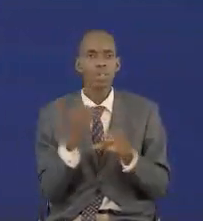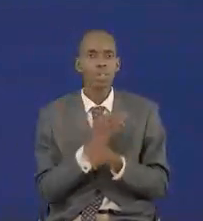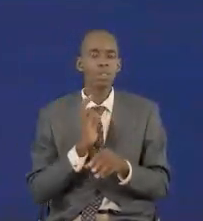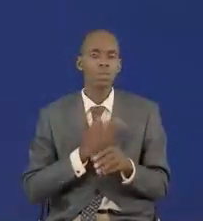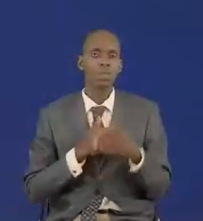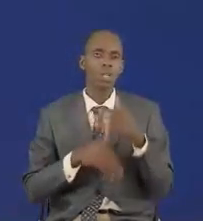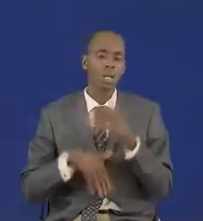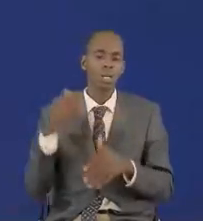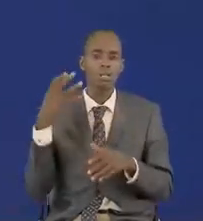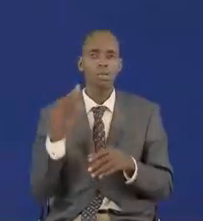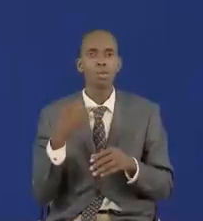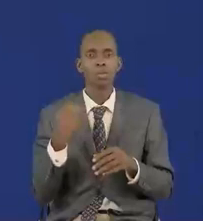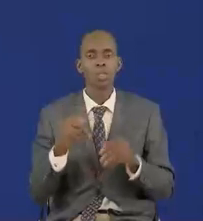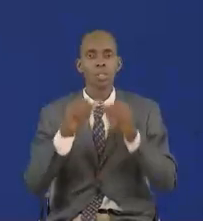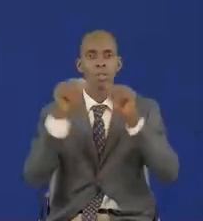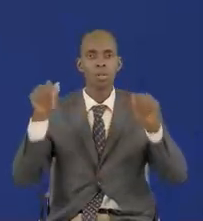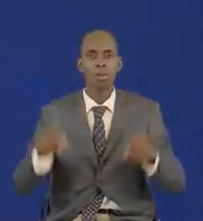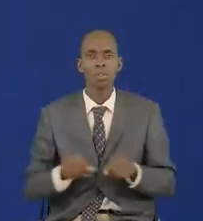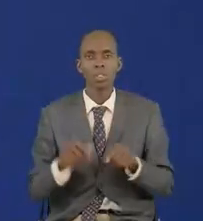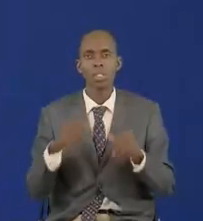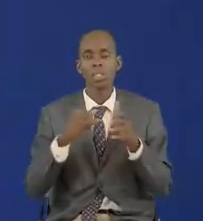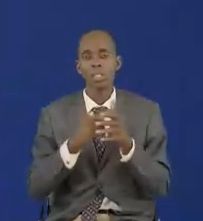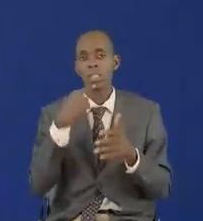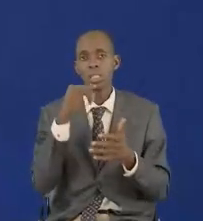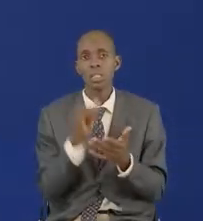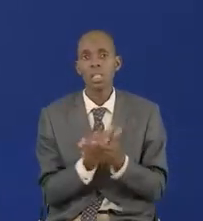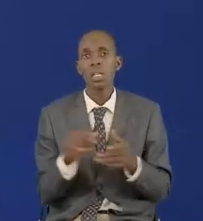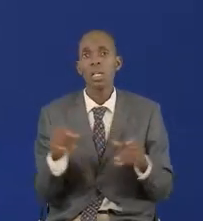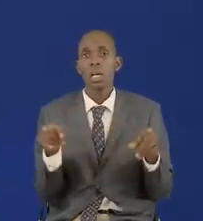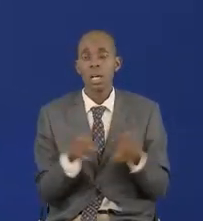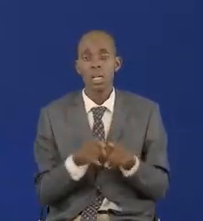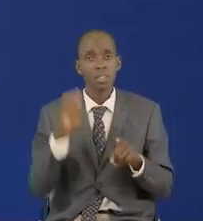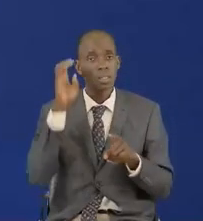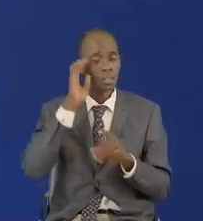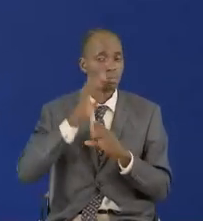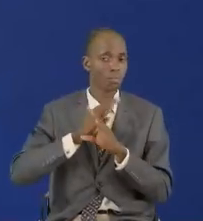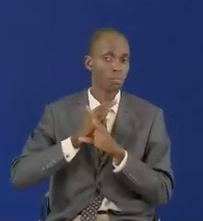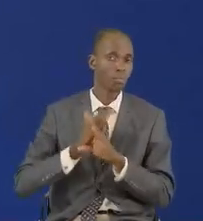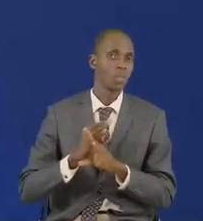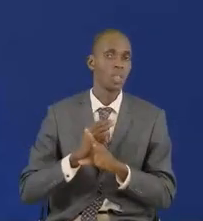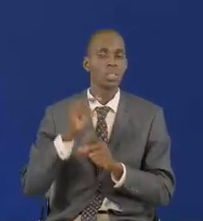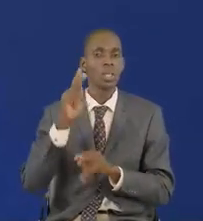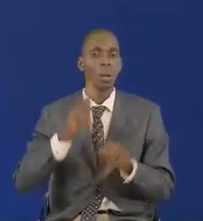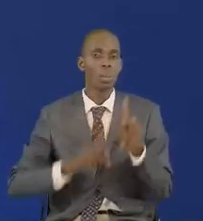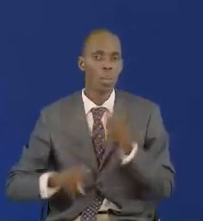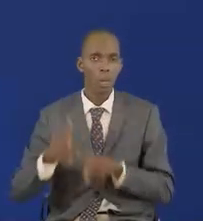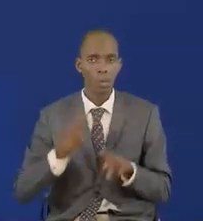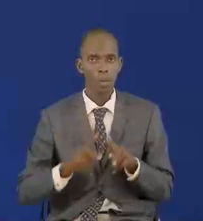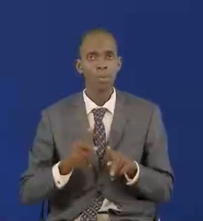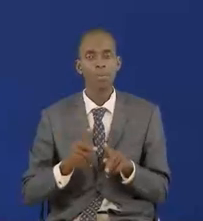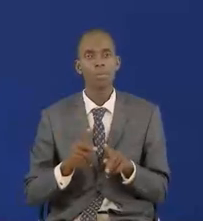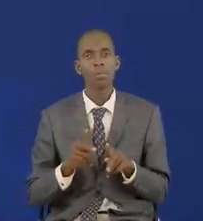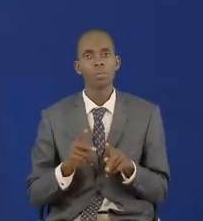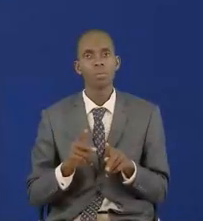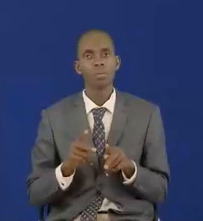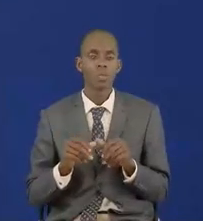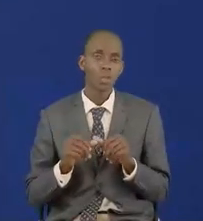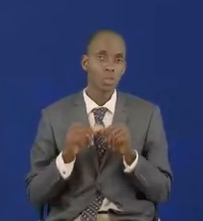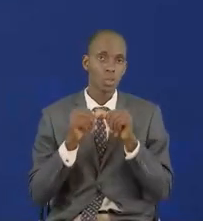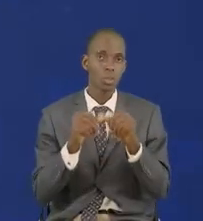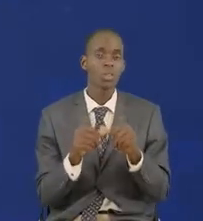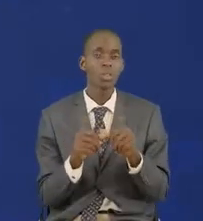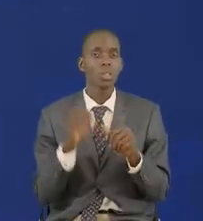pupitre et comme il résiste aux gens les gens persistaient il résiste